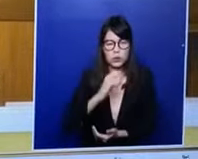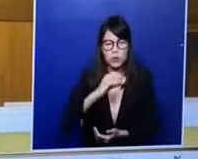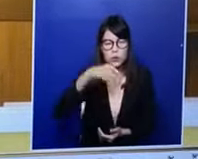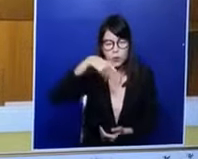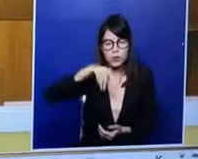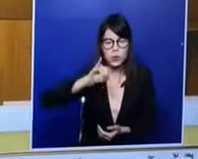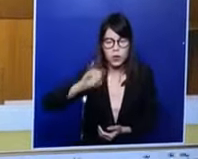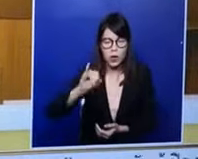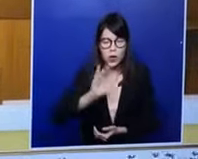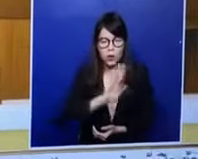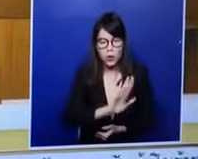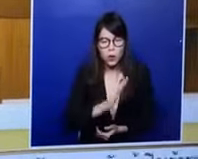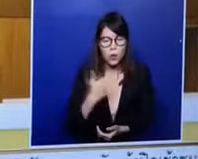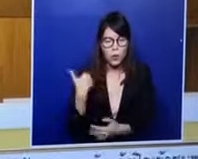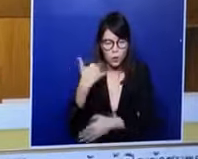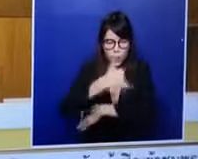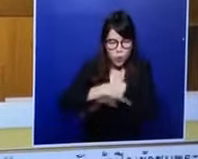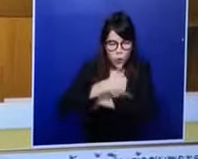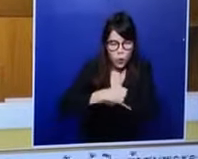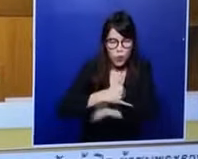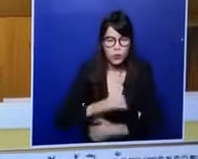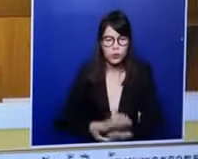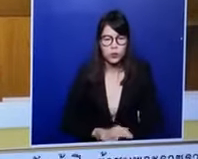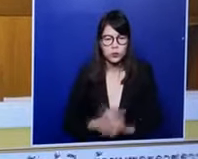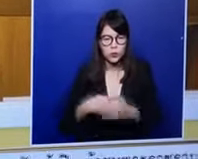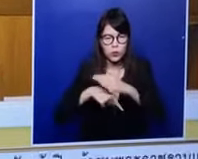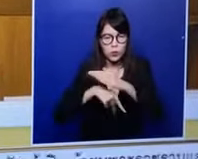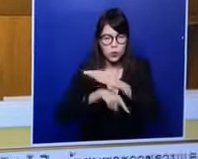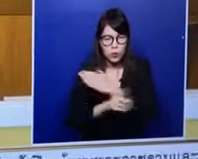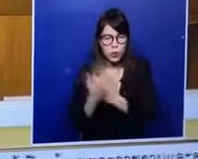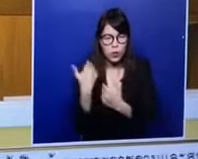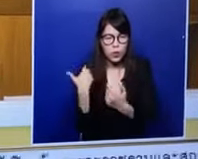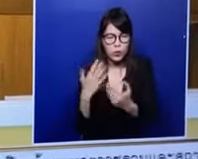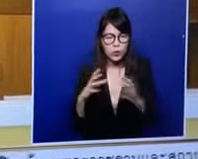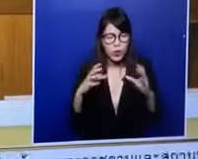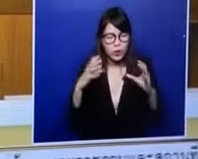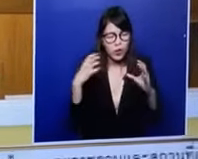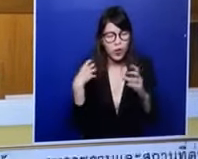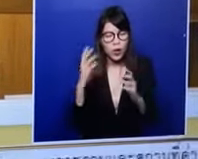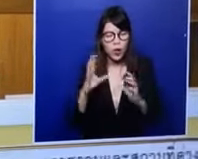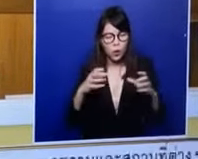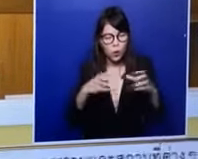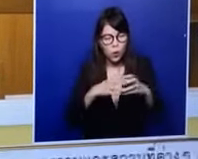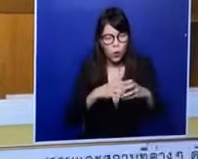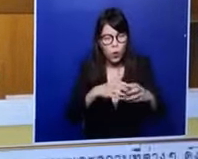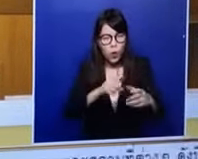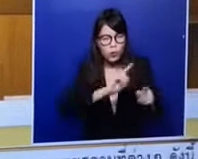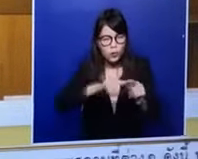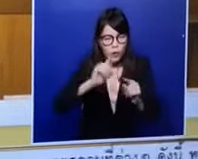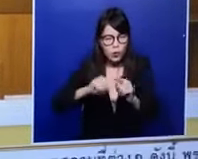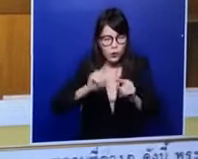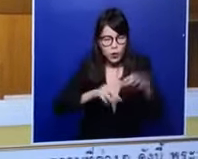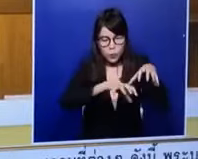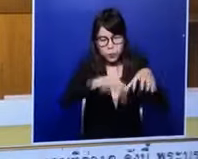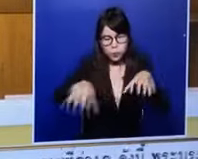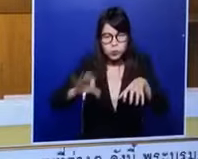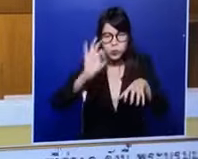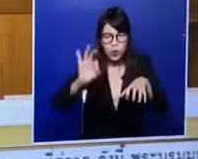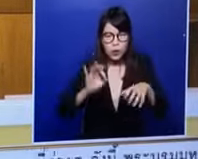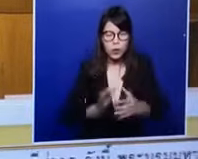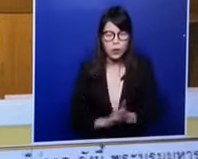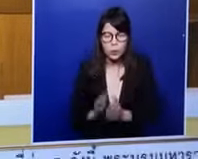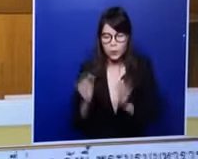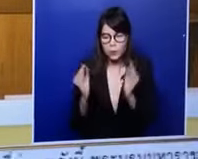ค์กรเพื่อความโปร่งใสนานาชาติมาจากการให้คะแนนประเทศไทยจากองค์กรต่างๆรวม9องค์กรใน9องค์กรนั้นประเทศไทยได้คะแนนเพิ่ม